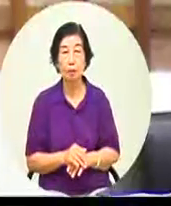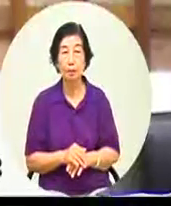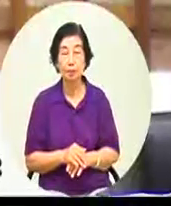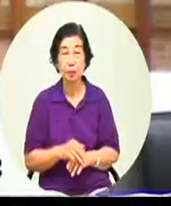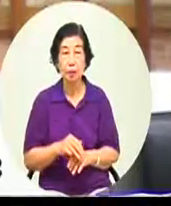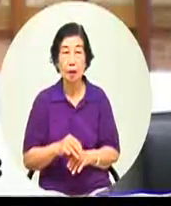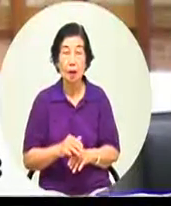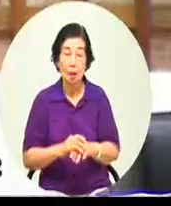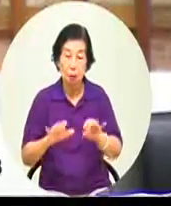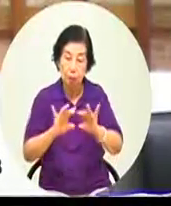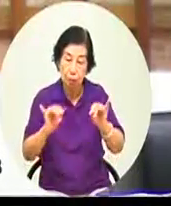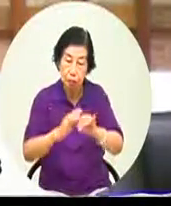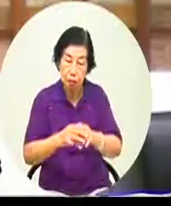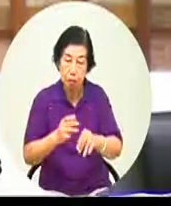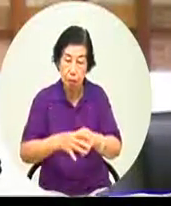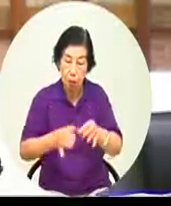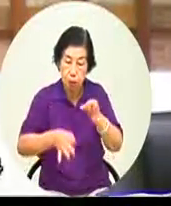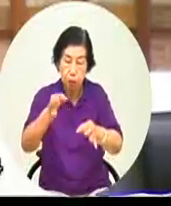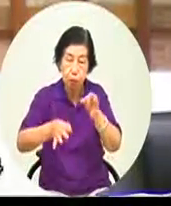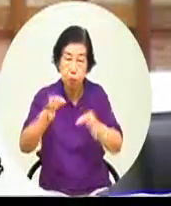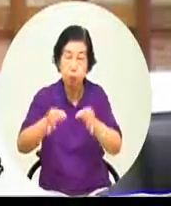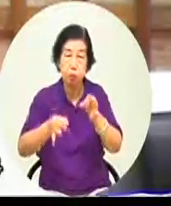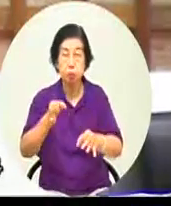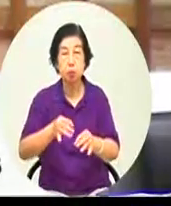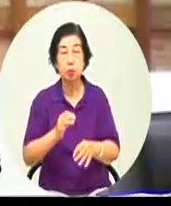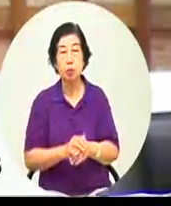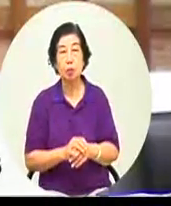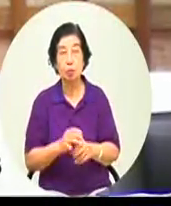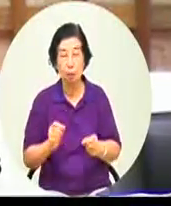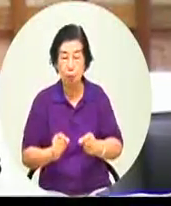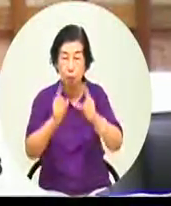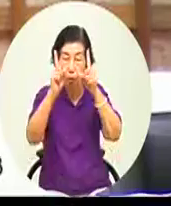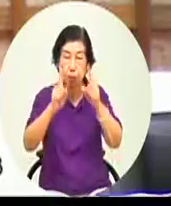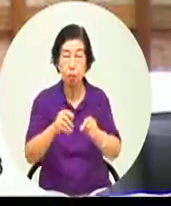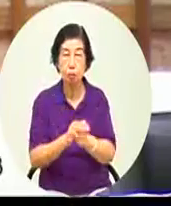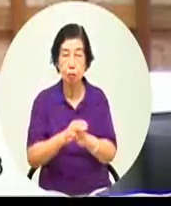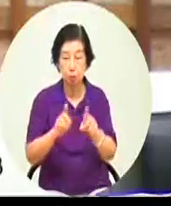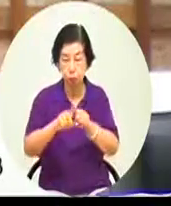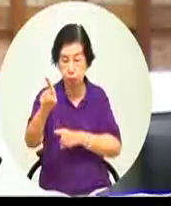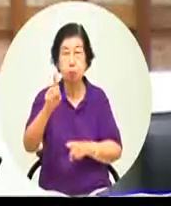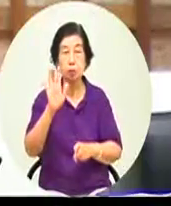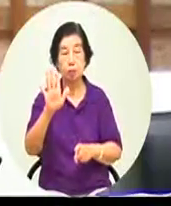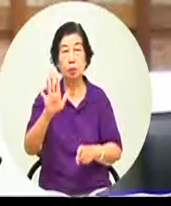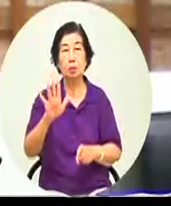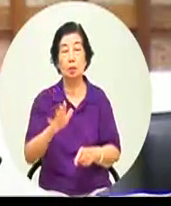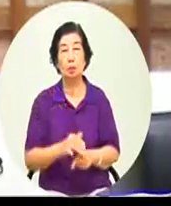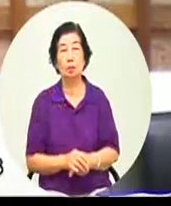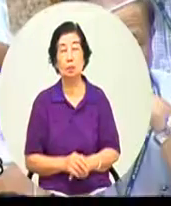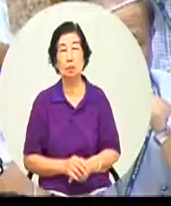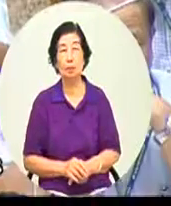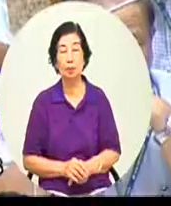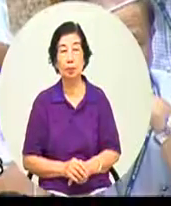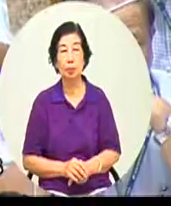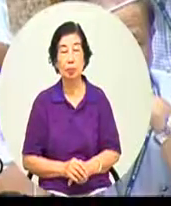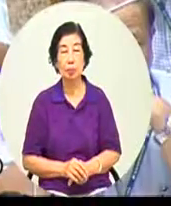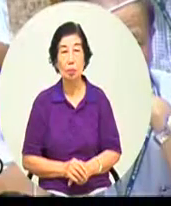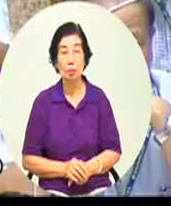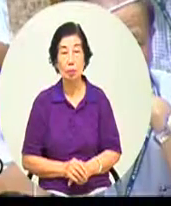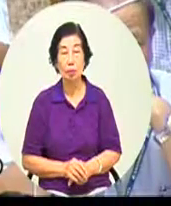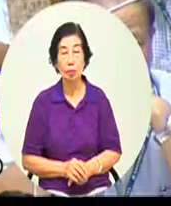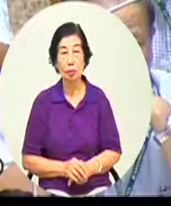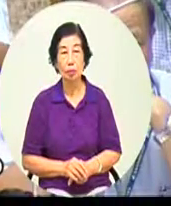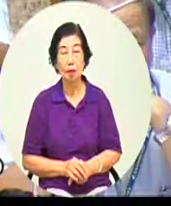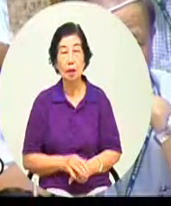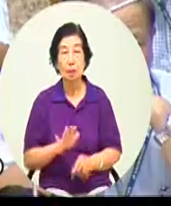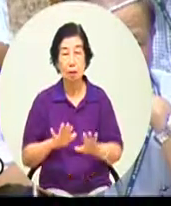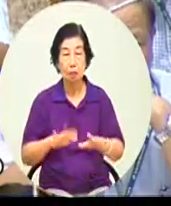涨跟一个现有的这部分就是有关系的这个差价嘛。 对，那现在就是说我们现在有 些，所以说我要指教你